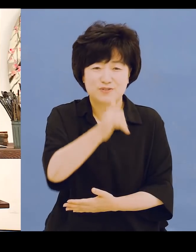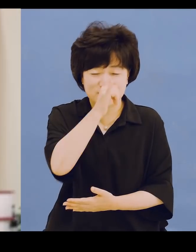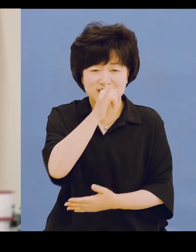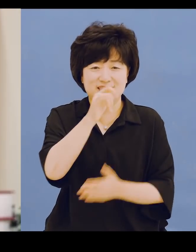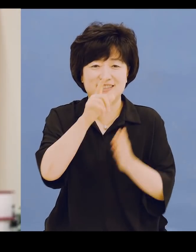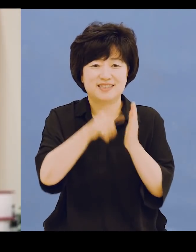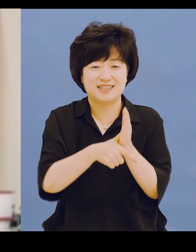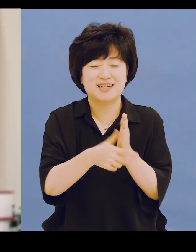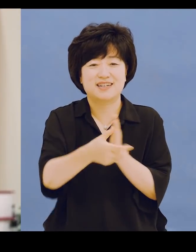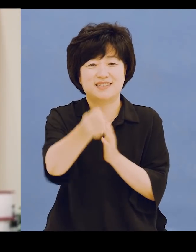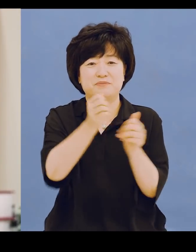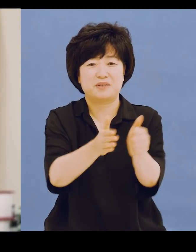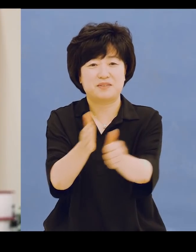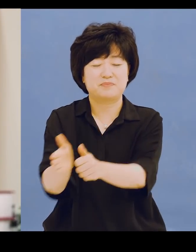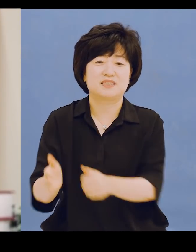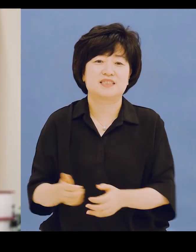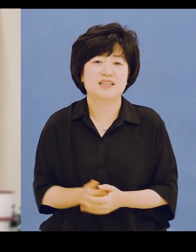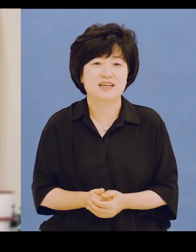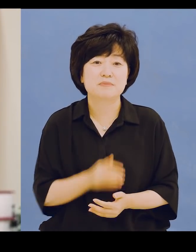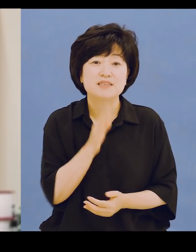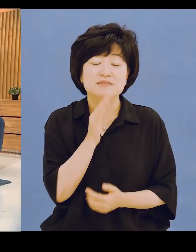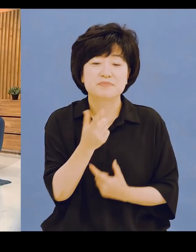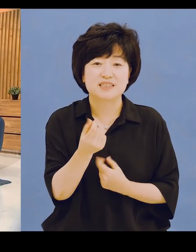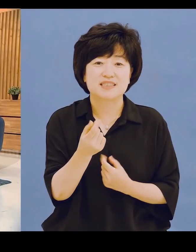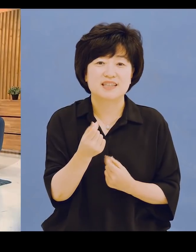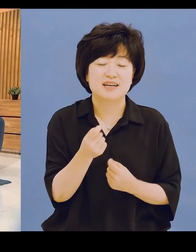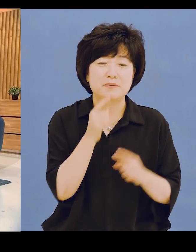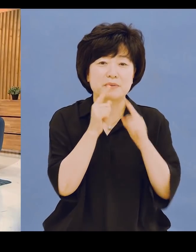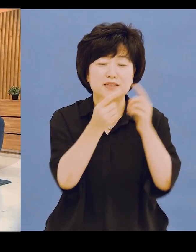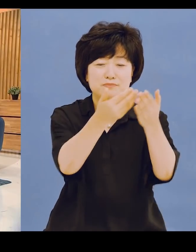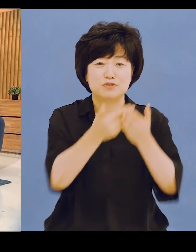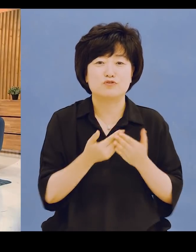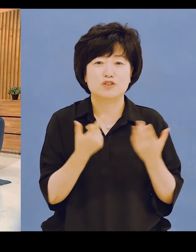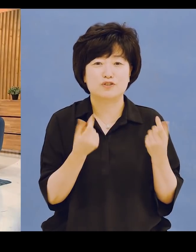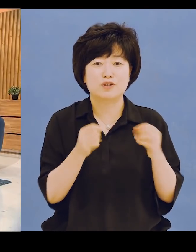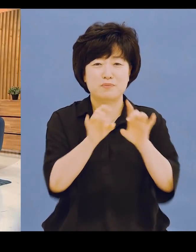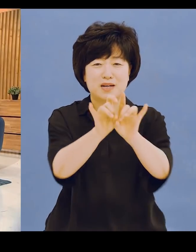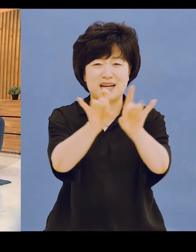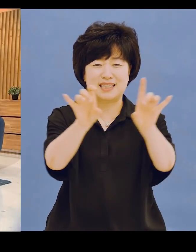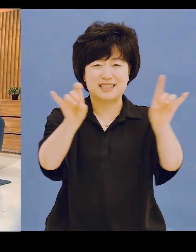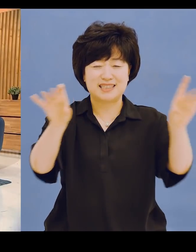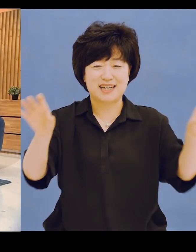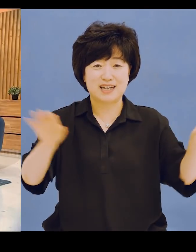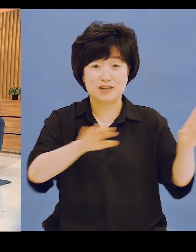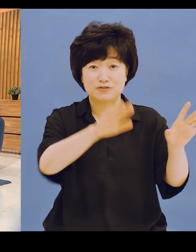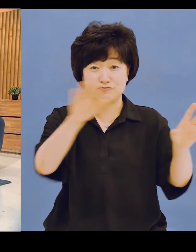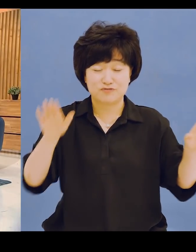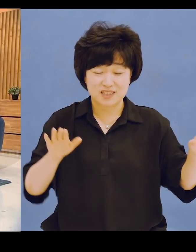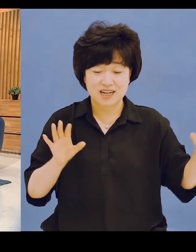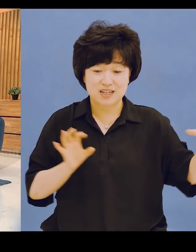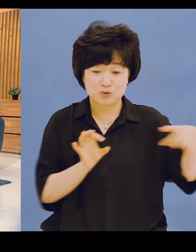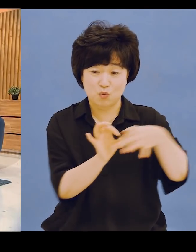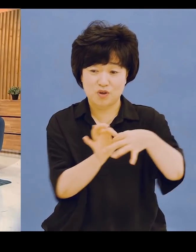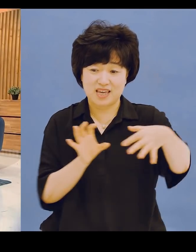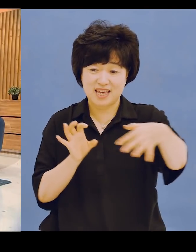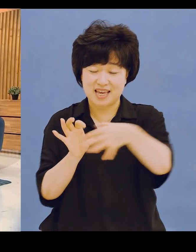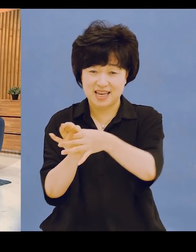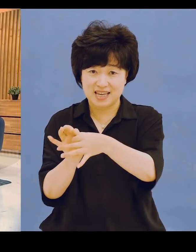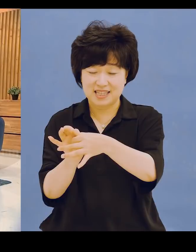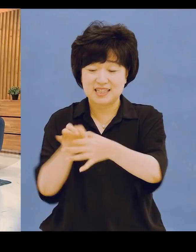됐으면 좋겠습니다. 그렇습니다. 아멘. 그렇습니다. 정말 말씀하신 것처럼 우리는 각자 우리가 속해 있는 사회가